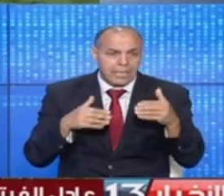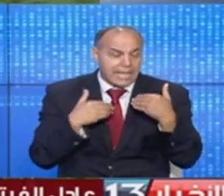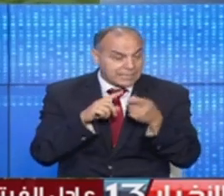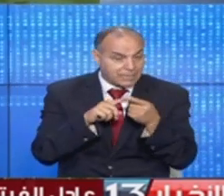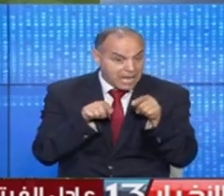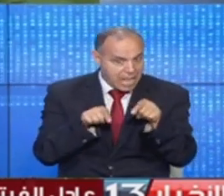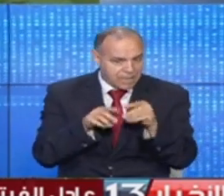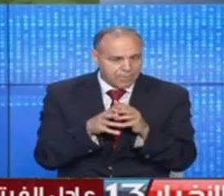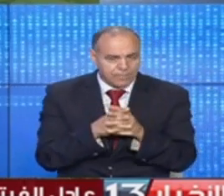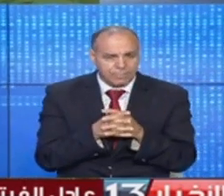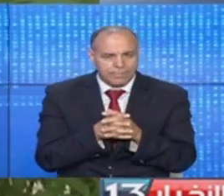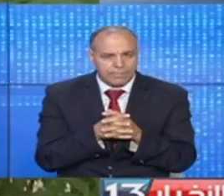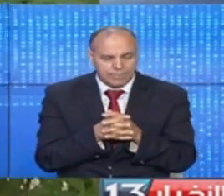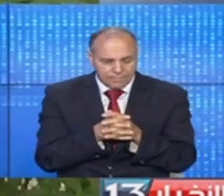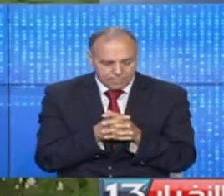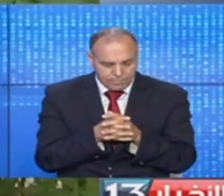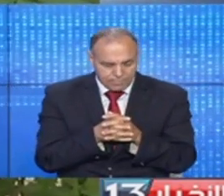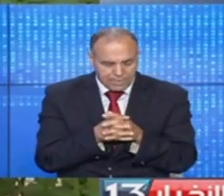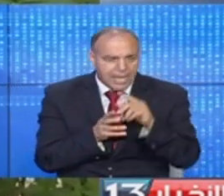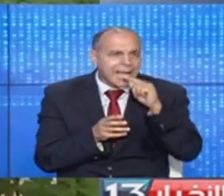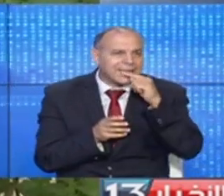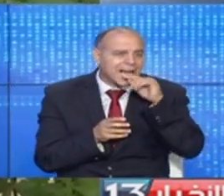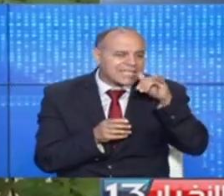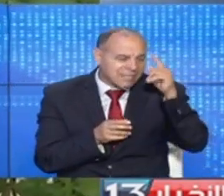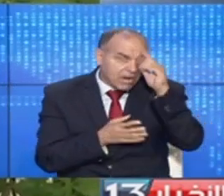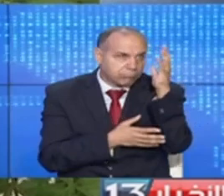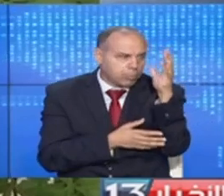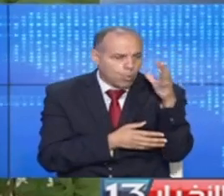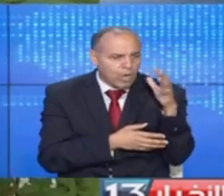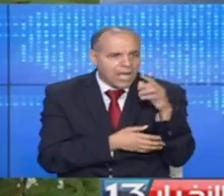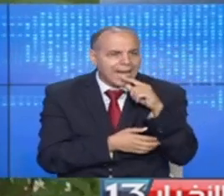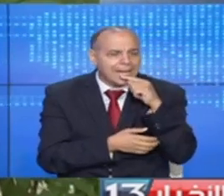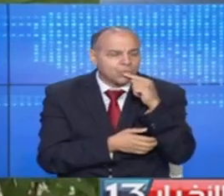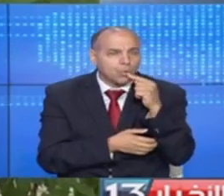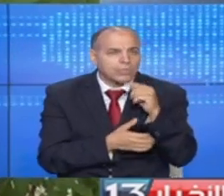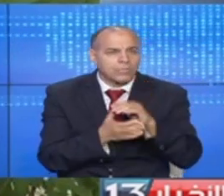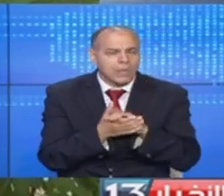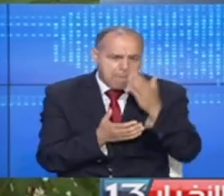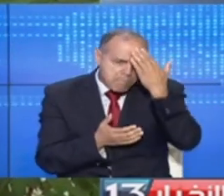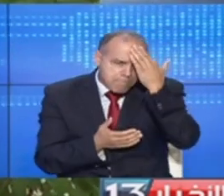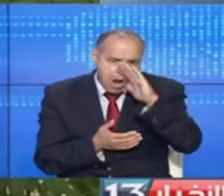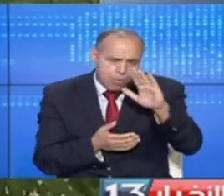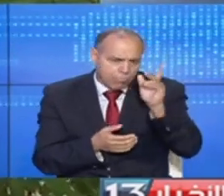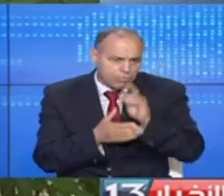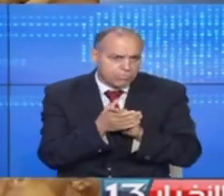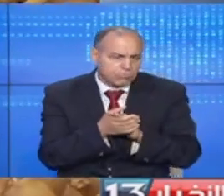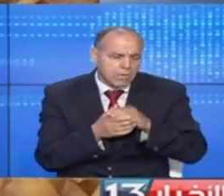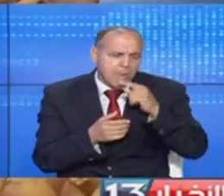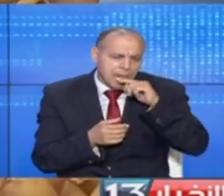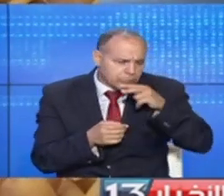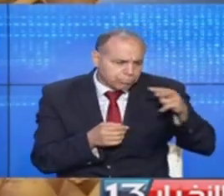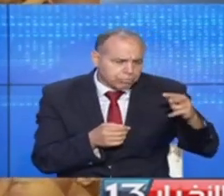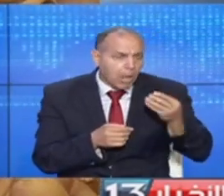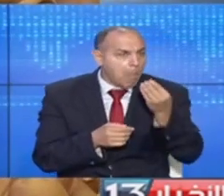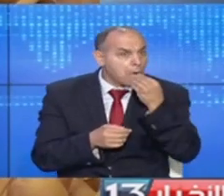الخصوصيات منها اه ال ال لم في في النخله اللي ما تم مشهوره خاصه بالاصل وعندها